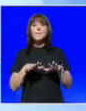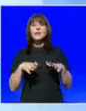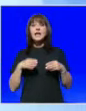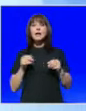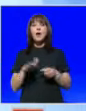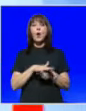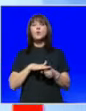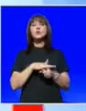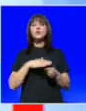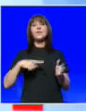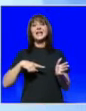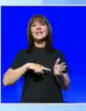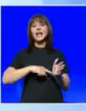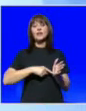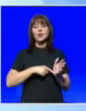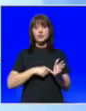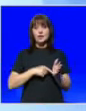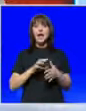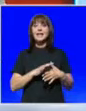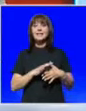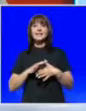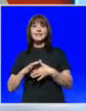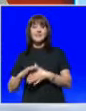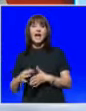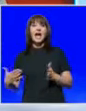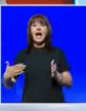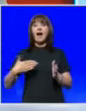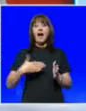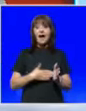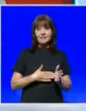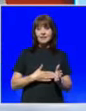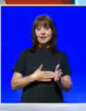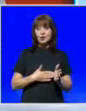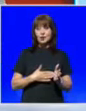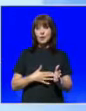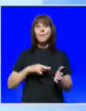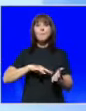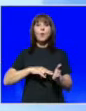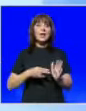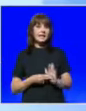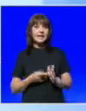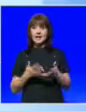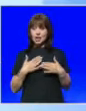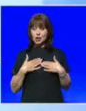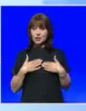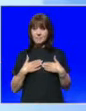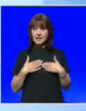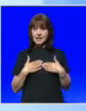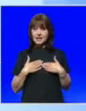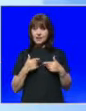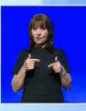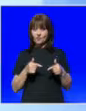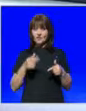да води антиинфлационна политика. Та тази антиинфлационна политика има ли и под каква форма в държавния